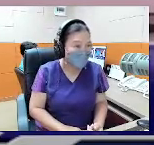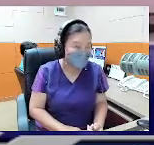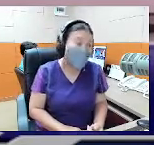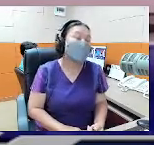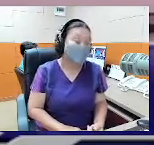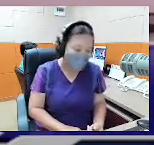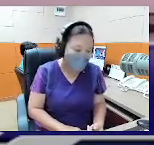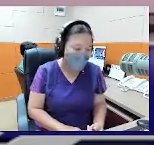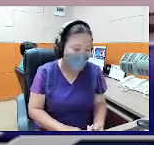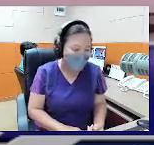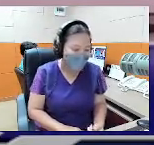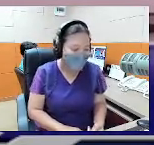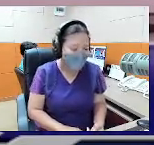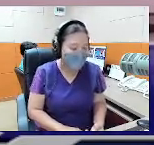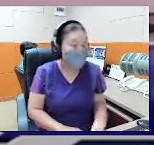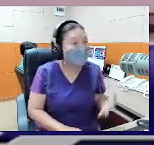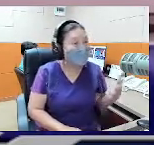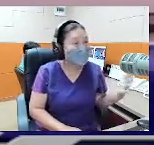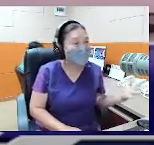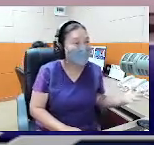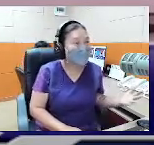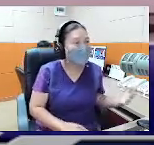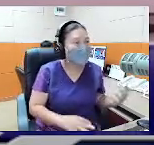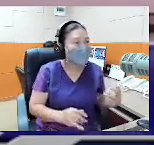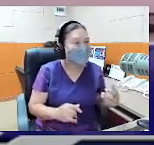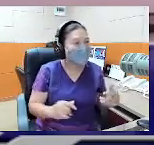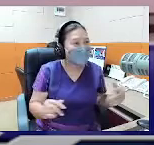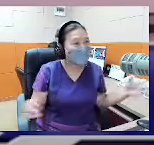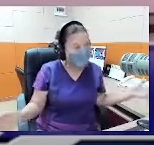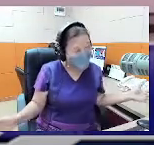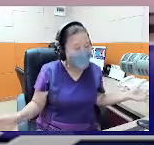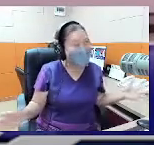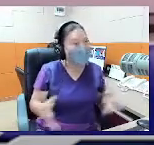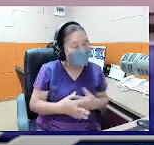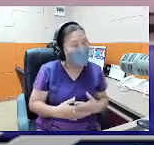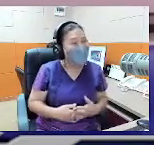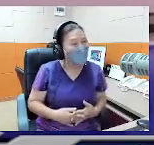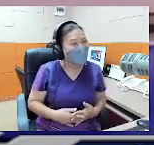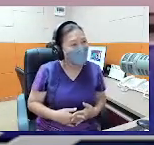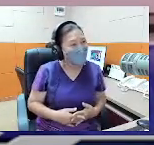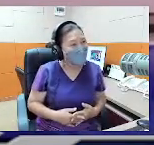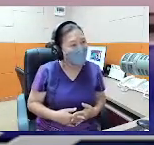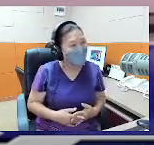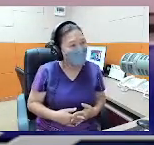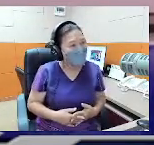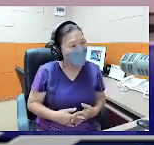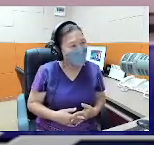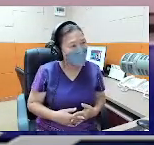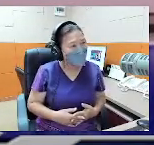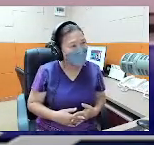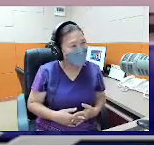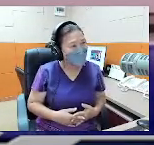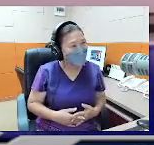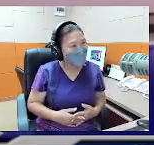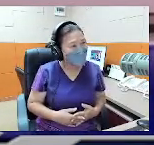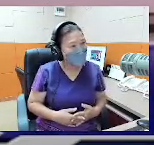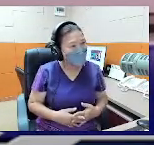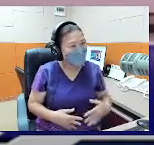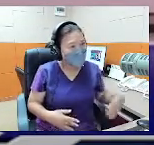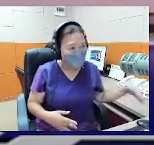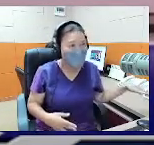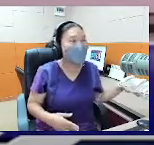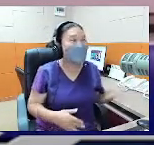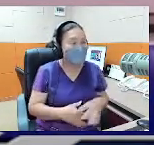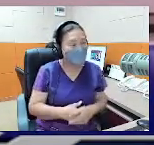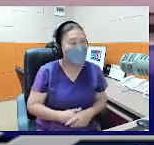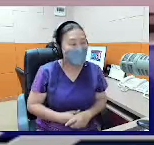แรมซึ่งโรงแรมเดี๋ยวนี้มีทั้งโรงแรมไทยพุทธและมีโซนแยกมุสลิ ม นะคะรวมถึงมีโรงแรมเกี่ยวกับของกลุ่มมุสลิ